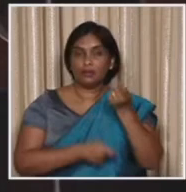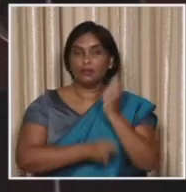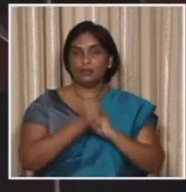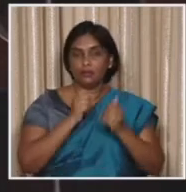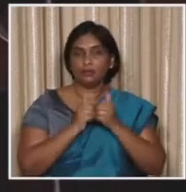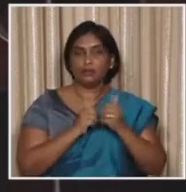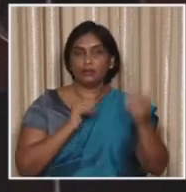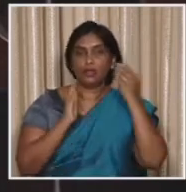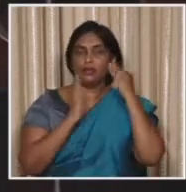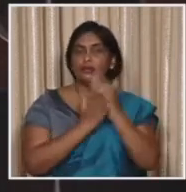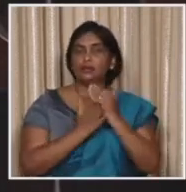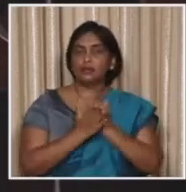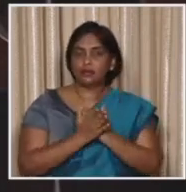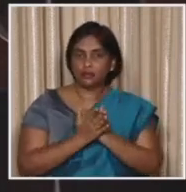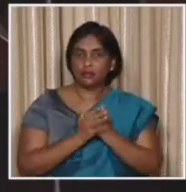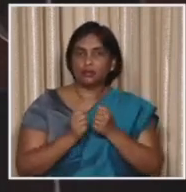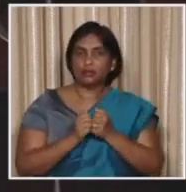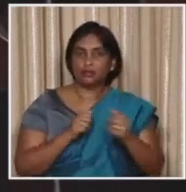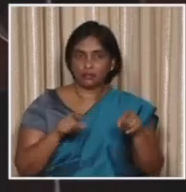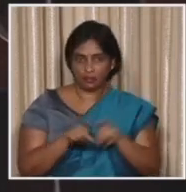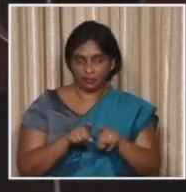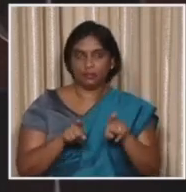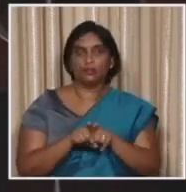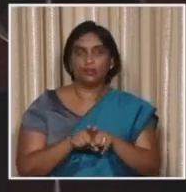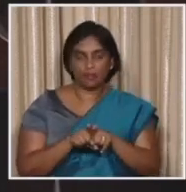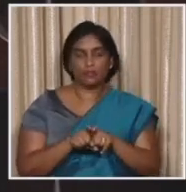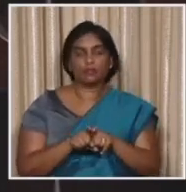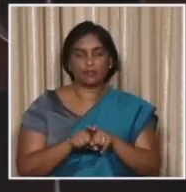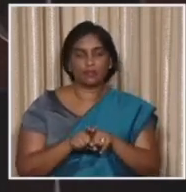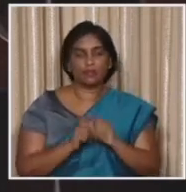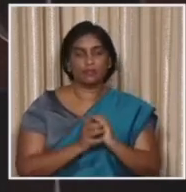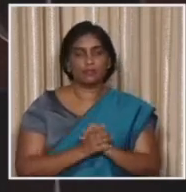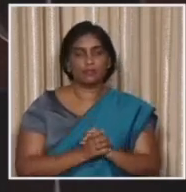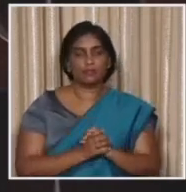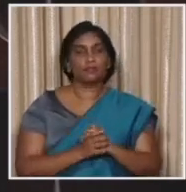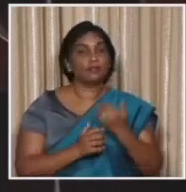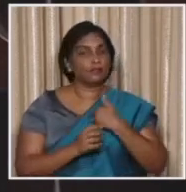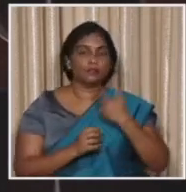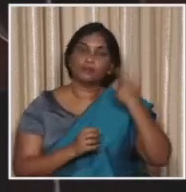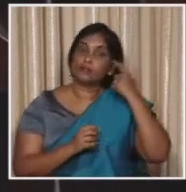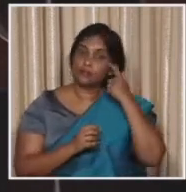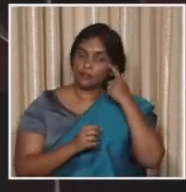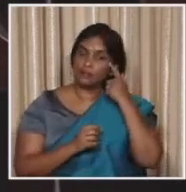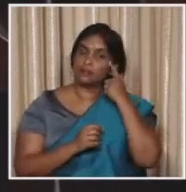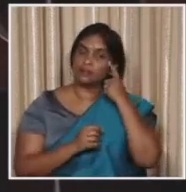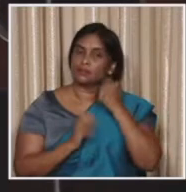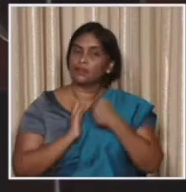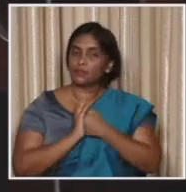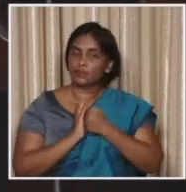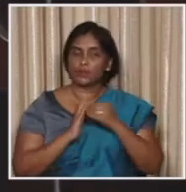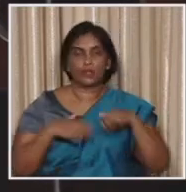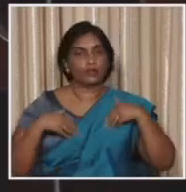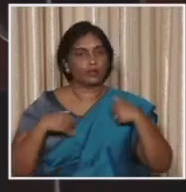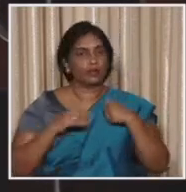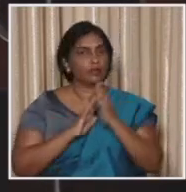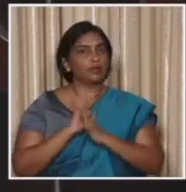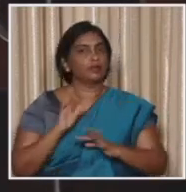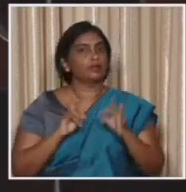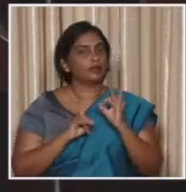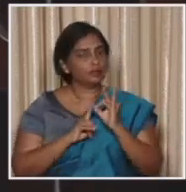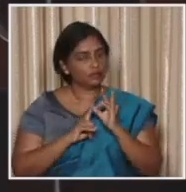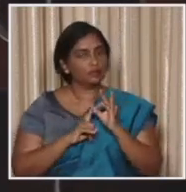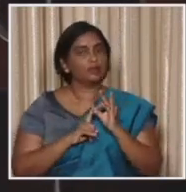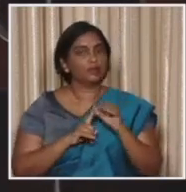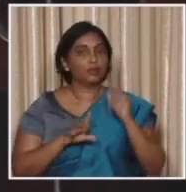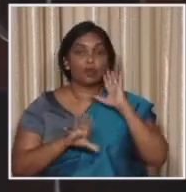හරහා. ඇයි මේ හදිසි මිලදී ගැනීම කරන්න වෙලා තියෙන්නේ? මම හිතන්නේ ගරු සෞඛ්‍ය අමාත්‍යතුමනි අපේ